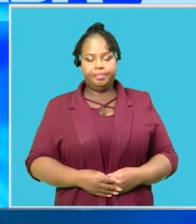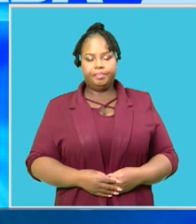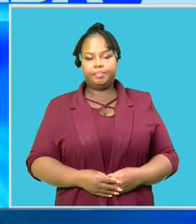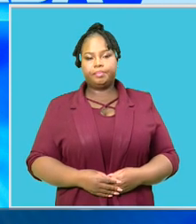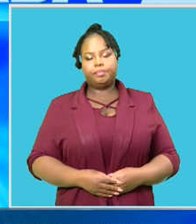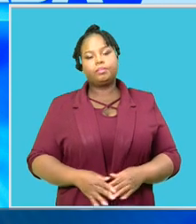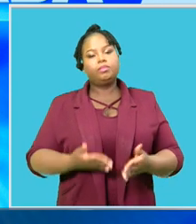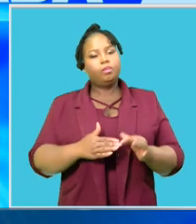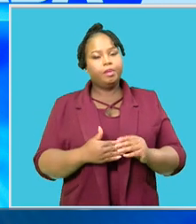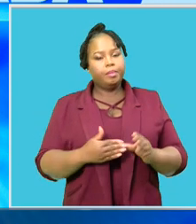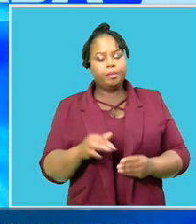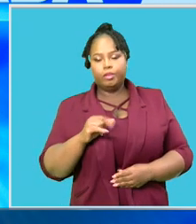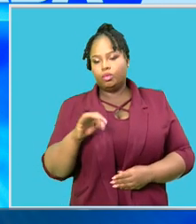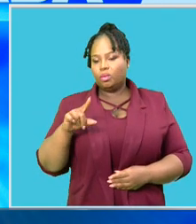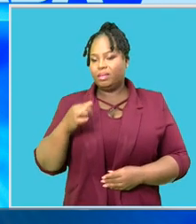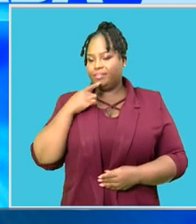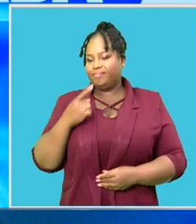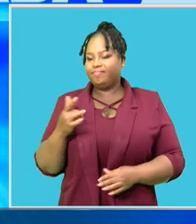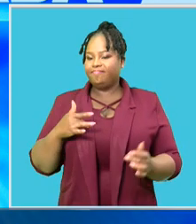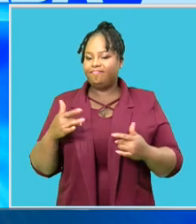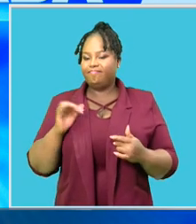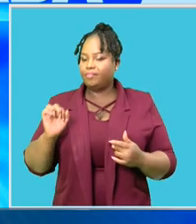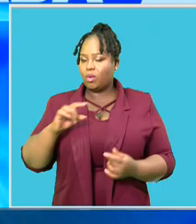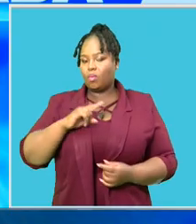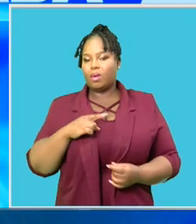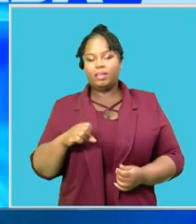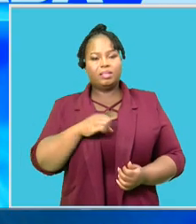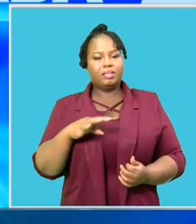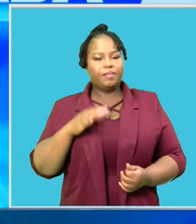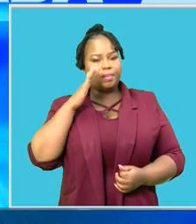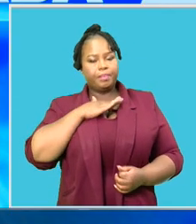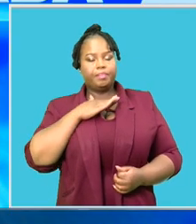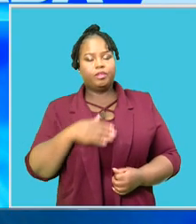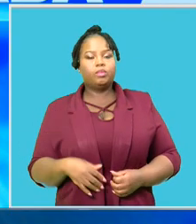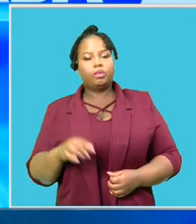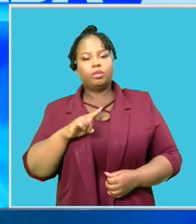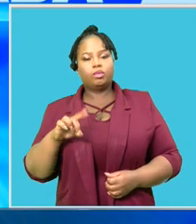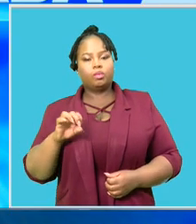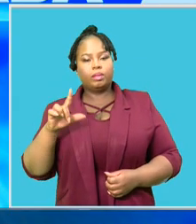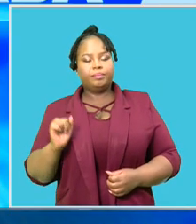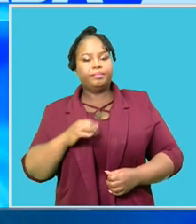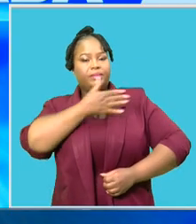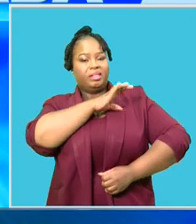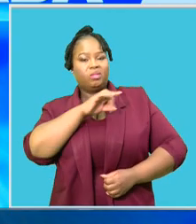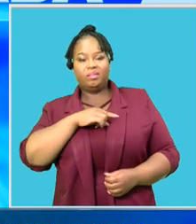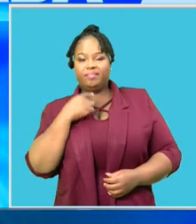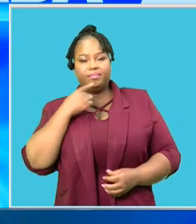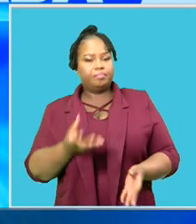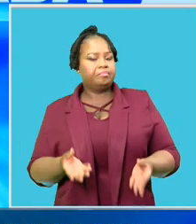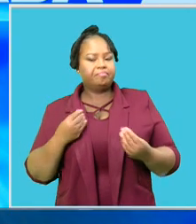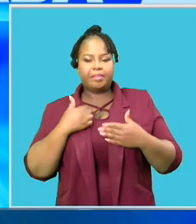Umphakathi waseZola usuzwakalisa ukuphatheka kabi ngesenzo sokushoda kwabasebenzi eZola Gateway Clinic, kanjalo ke nokungatholi usizo